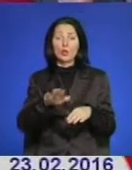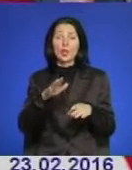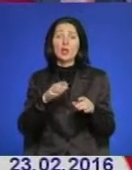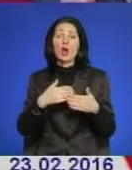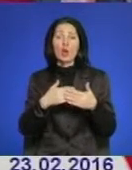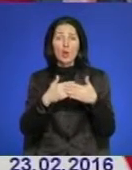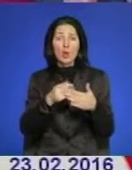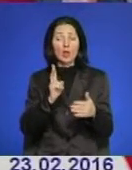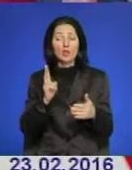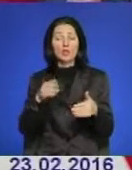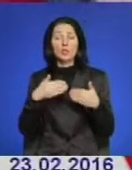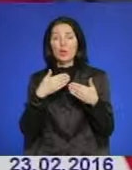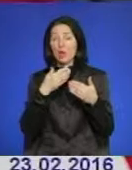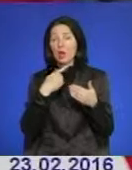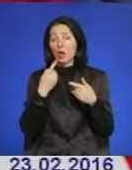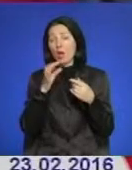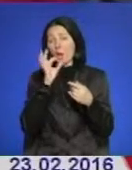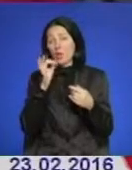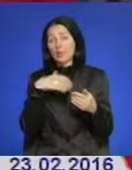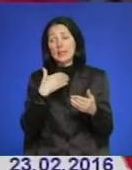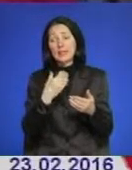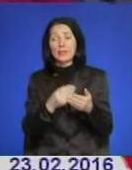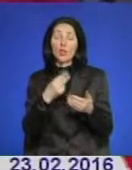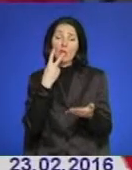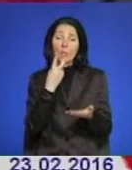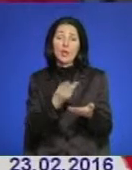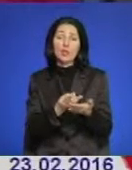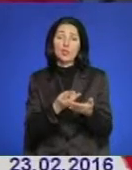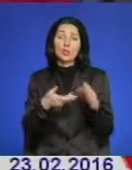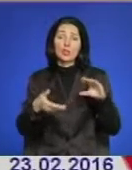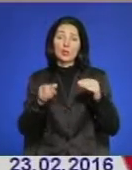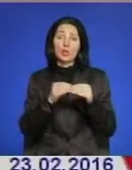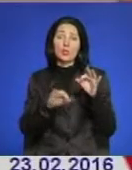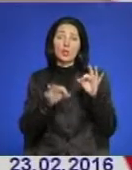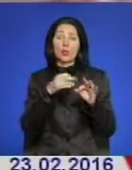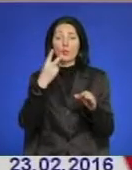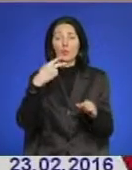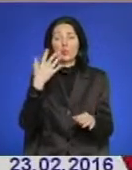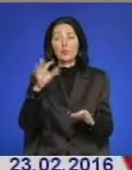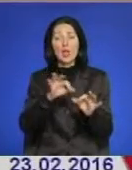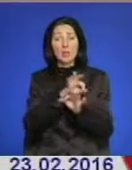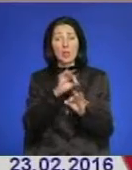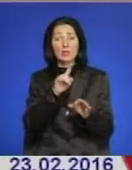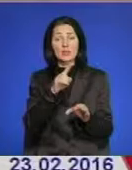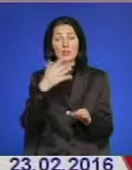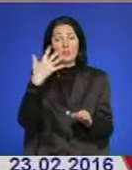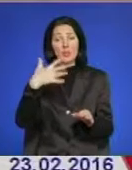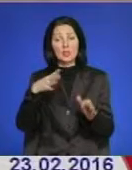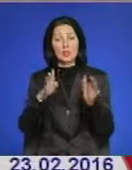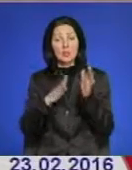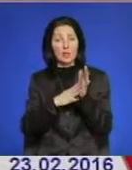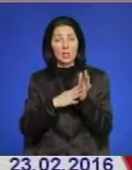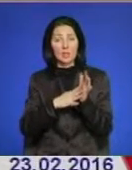Хтось висуває своє суб'єктивне бачення результатів відбору. 25 проєктів з